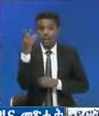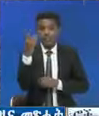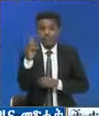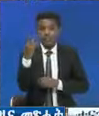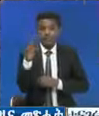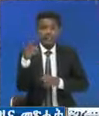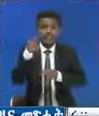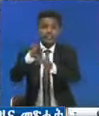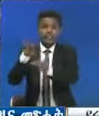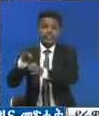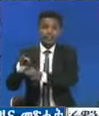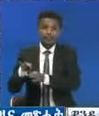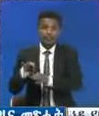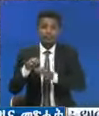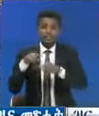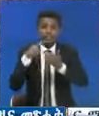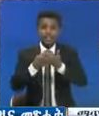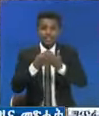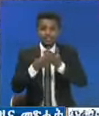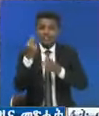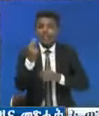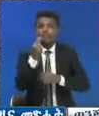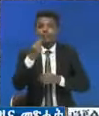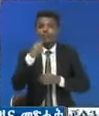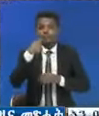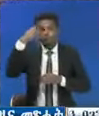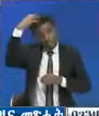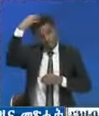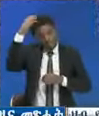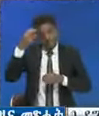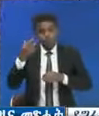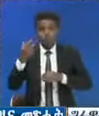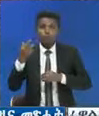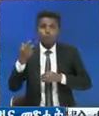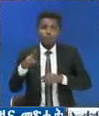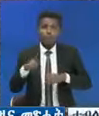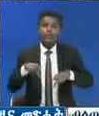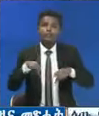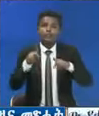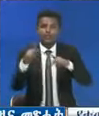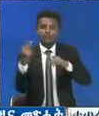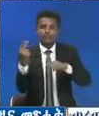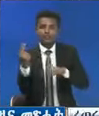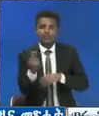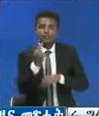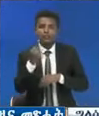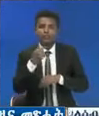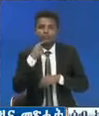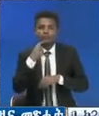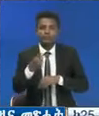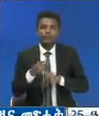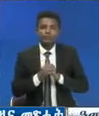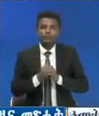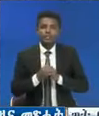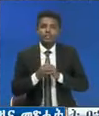ያለው እና ይጠቅማቸዋል ስላለን መንግስትም ሆነ ግብርና ያን ይዘናል እና የምንጠብቅም ያው